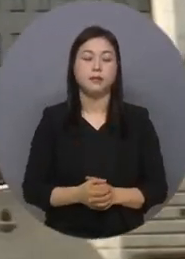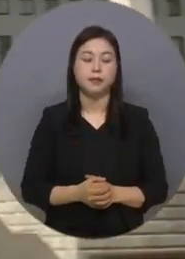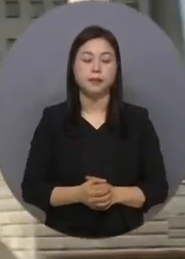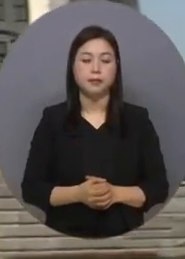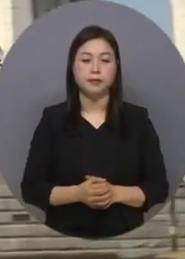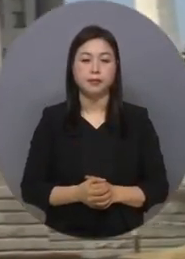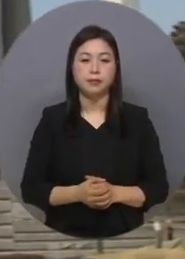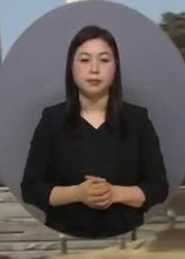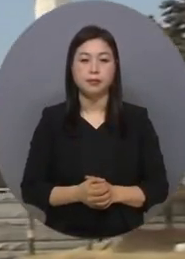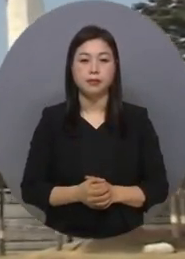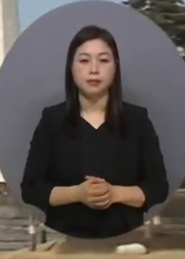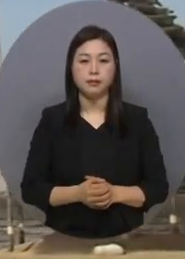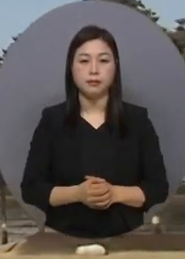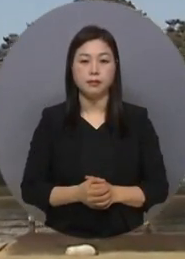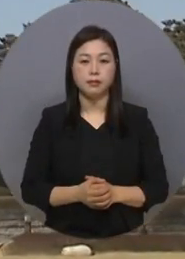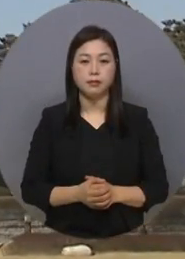복지티비 뉴스 박순용입니다